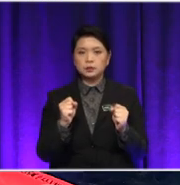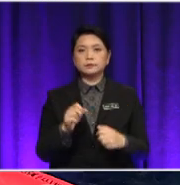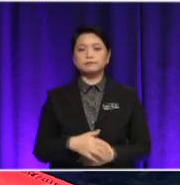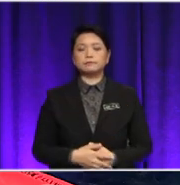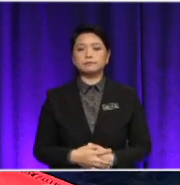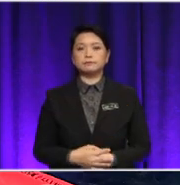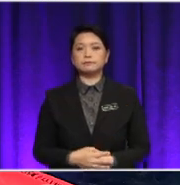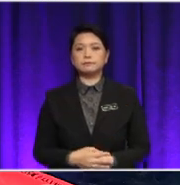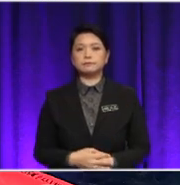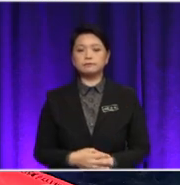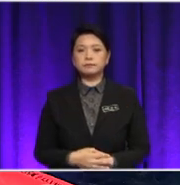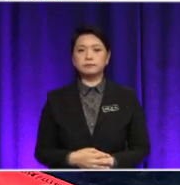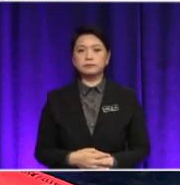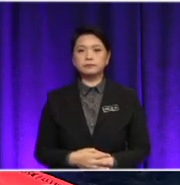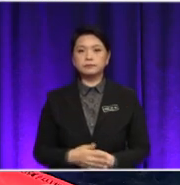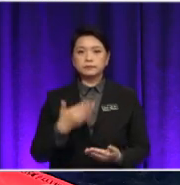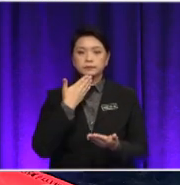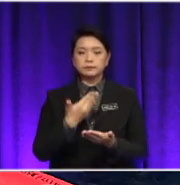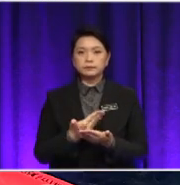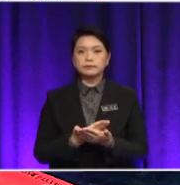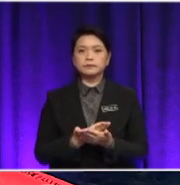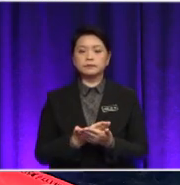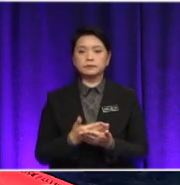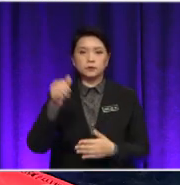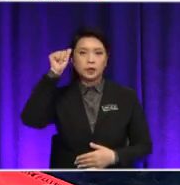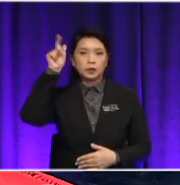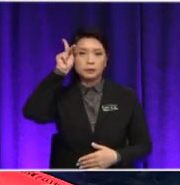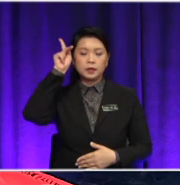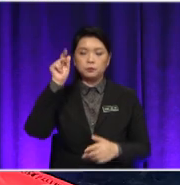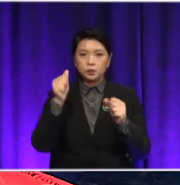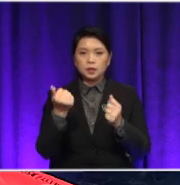Okey. Jadi okey, baik. Akmal, boleh angkat?